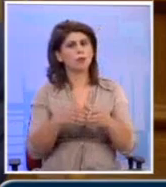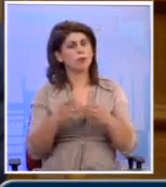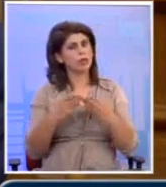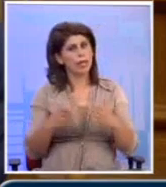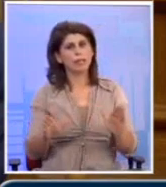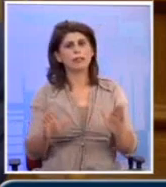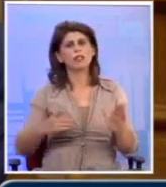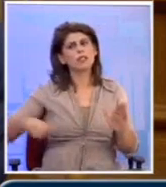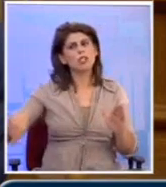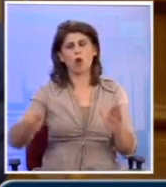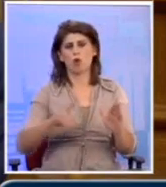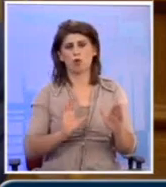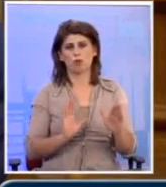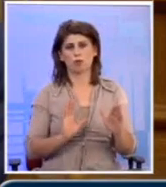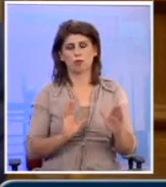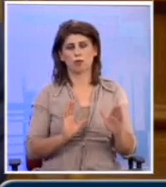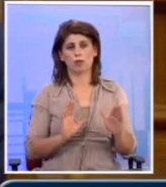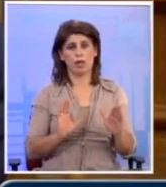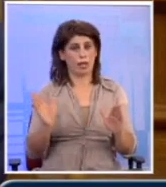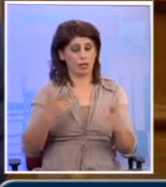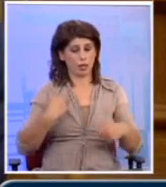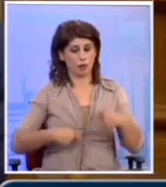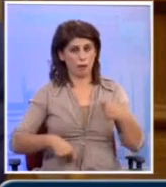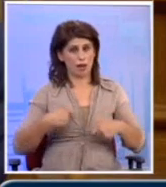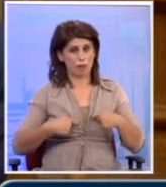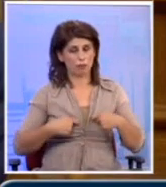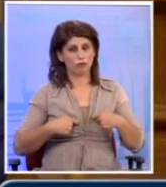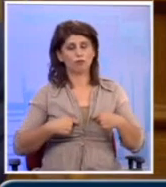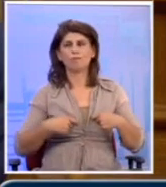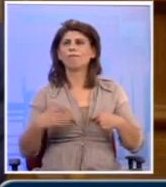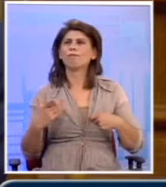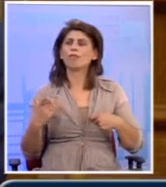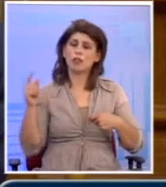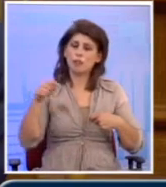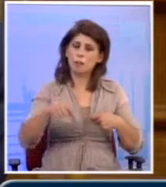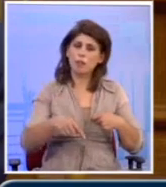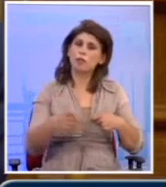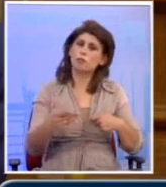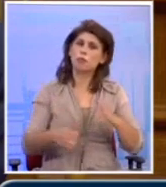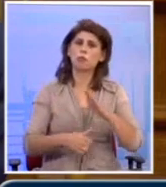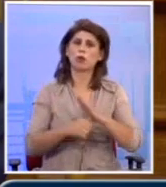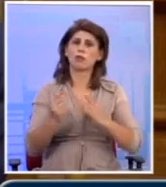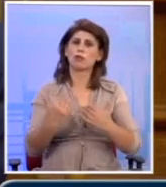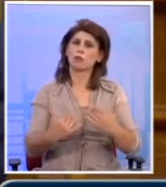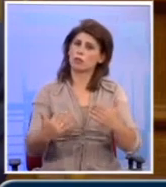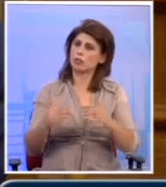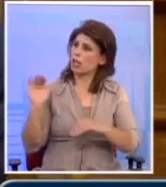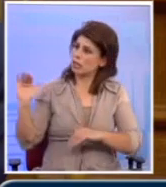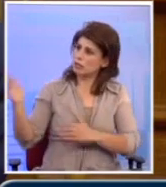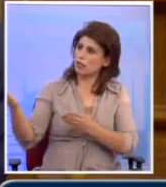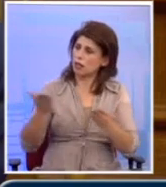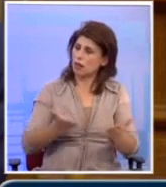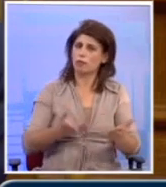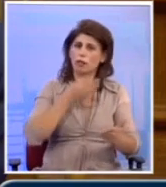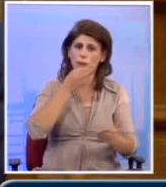ανοιχτή σε όλους. Και αν το παράπονό σας είναι ότι δεν βρεθήκατε, εγώ λέω η πρόεδρος της Βουλής να σας καλέσει να έρθετε να πείτε την